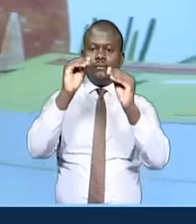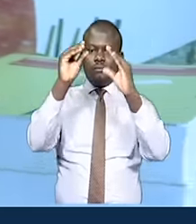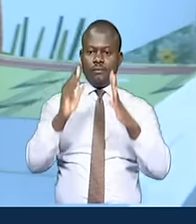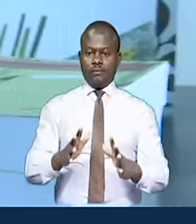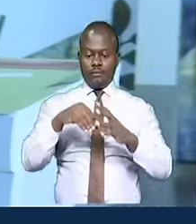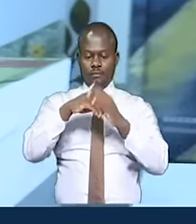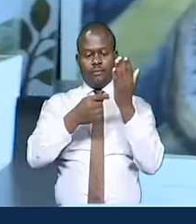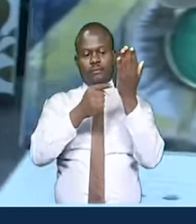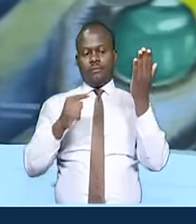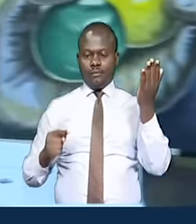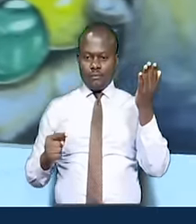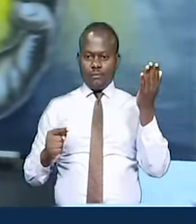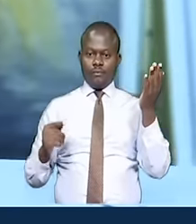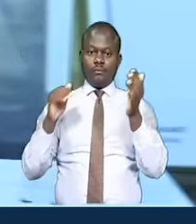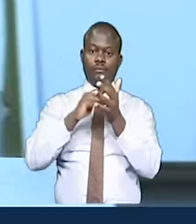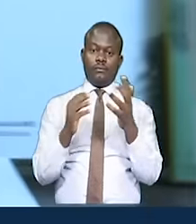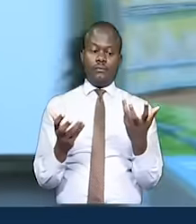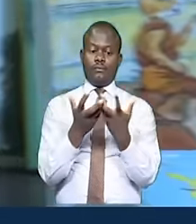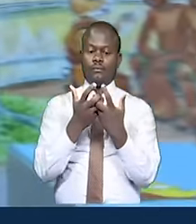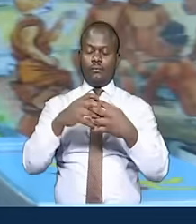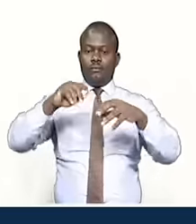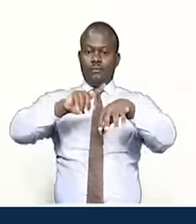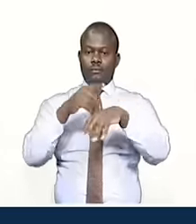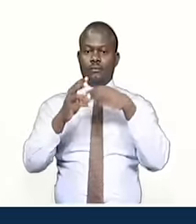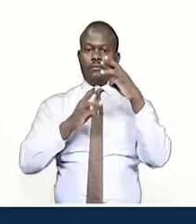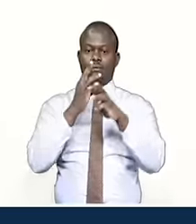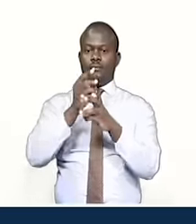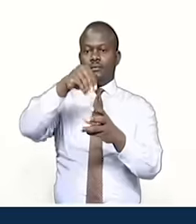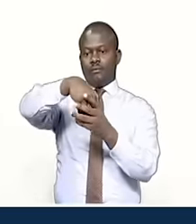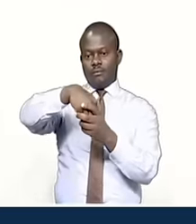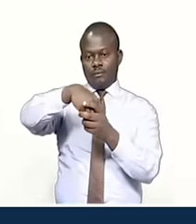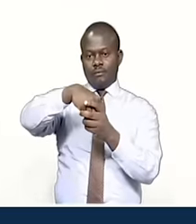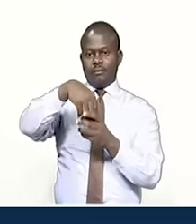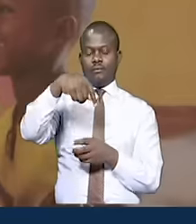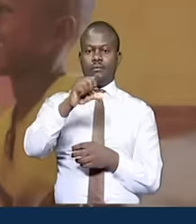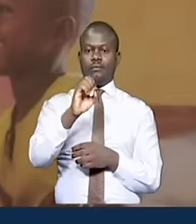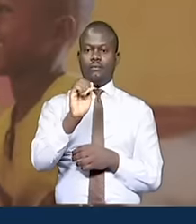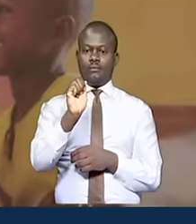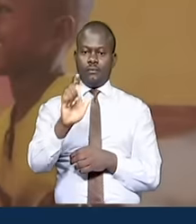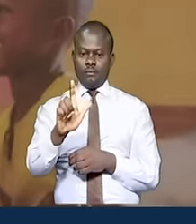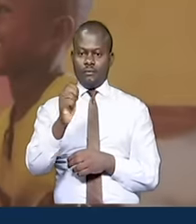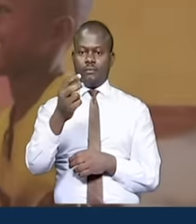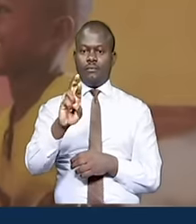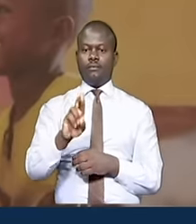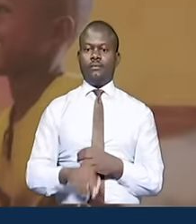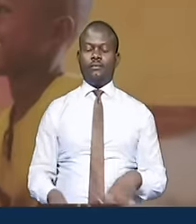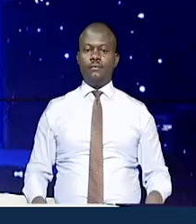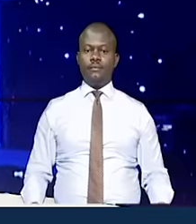mu ikoranabuhanga bikajyanishwa n'ibihe isi igezemo. Pasco Buhura, Televiziyo Rwanda.